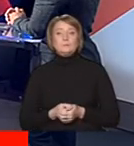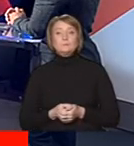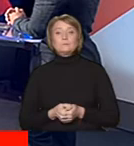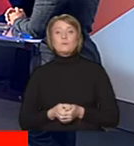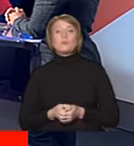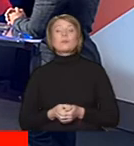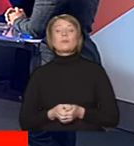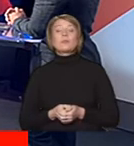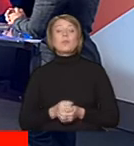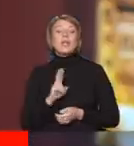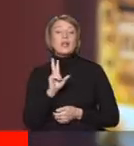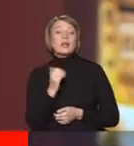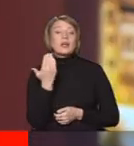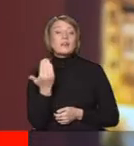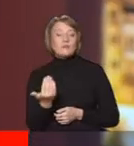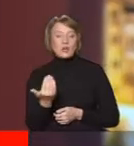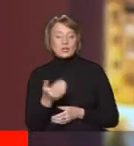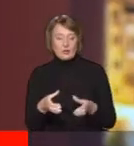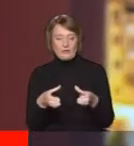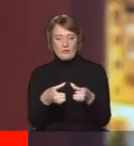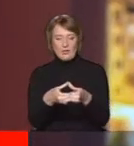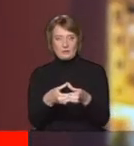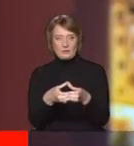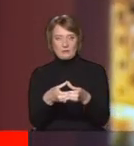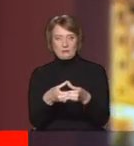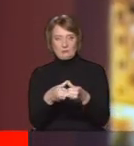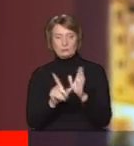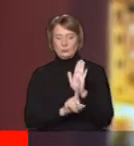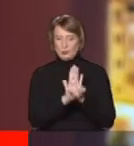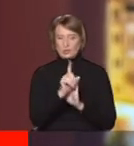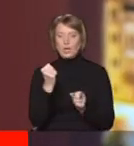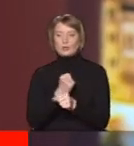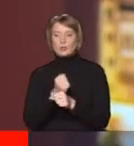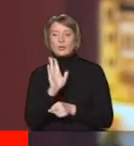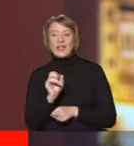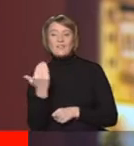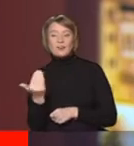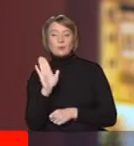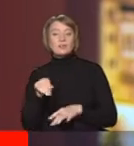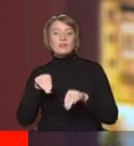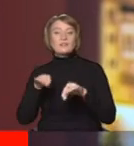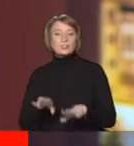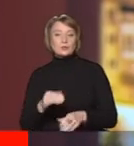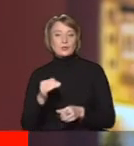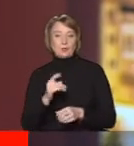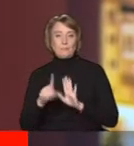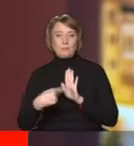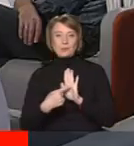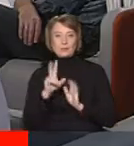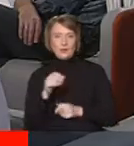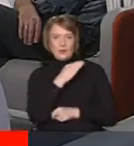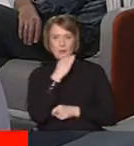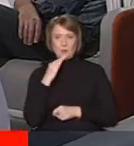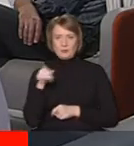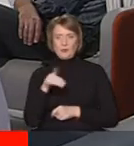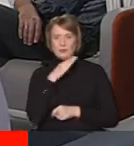значить, яким чином, от якщо ваша фракція прийде до міської ради, як ви будете вирішувати ці питання? Тому що, як на мене, то варто було б